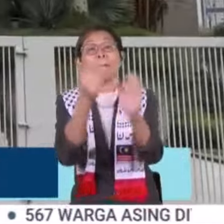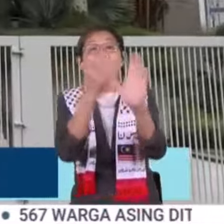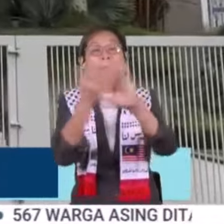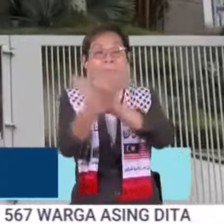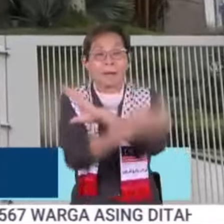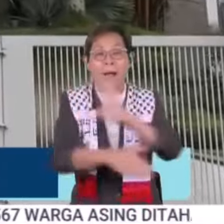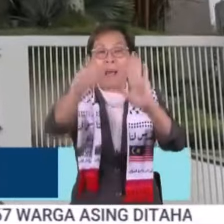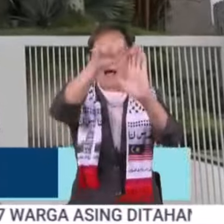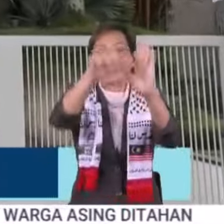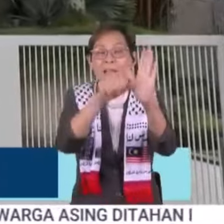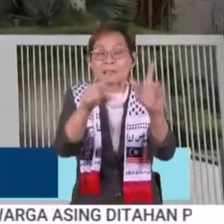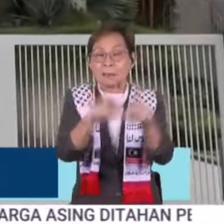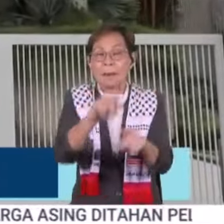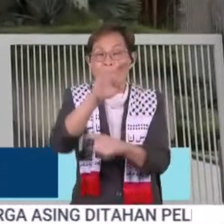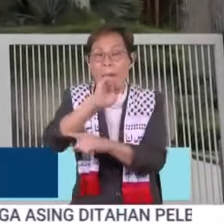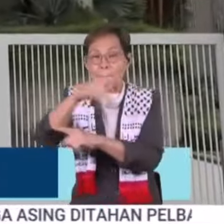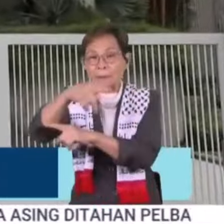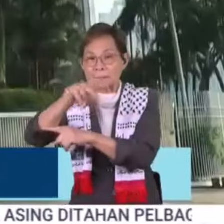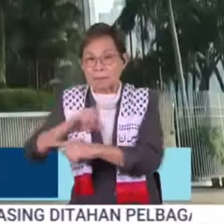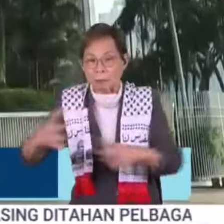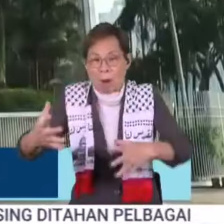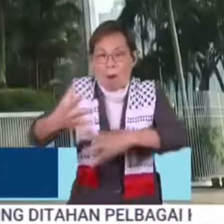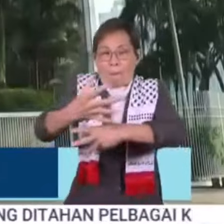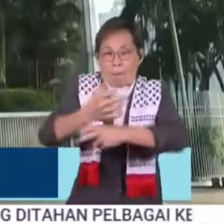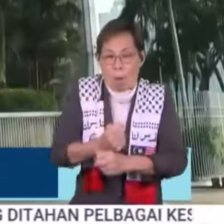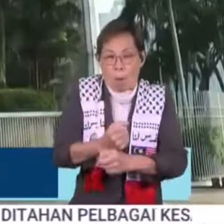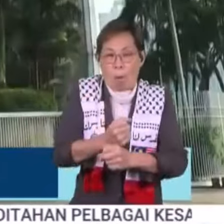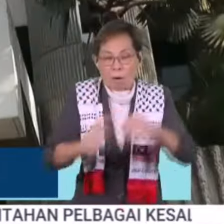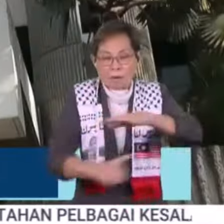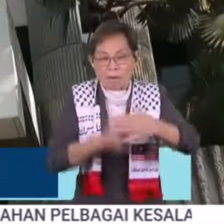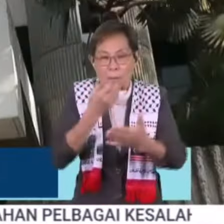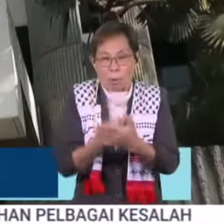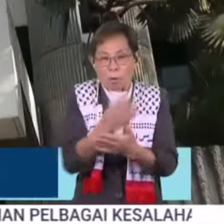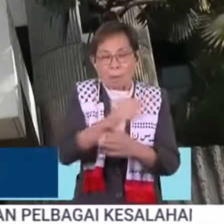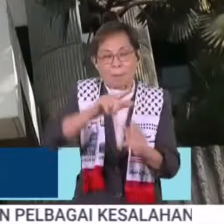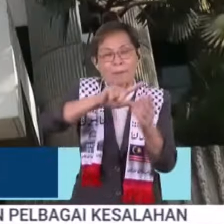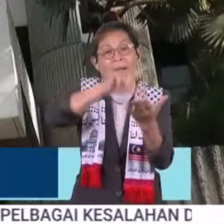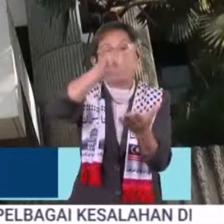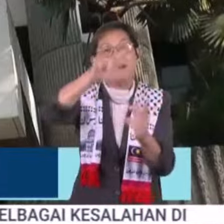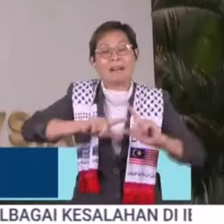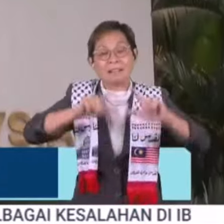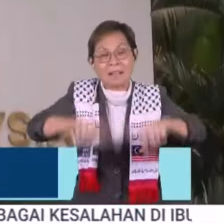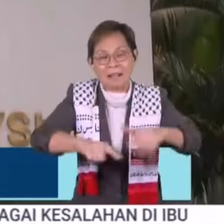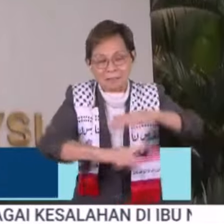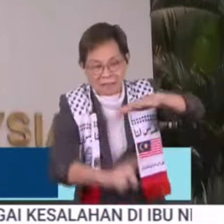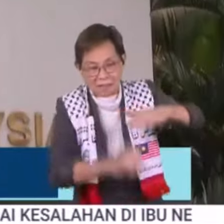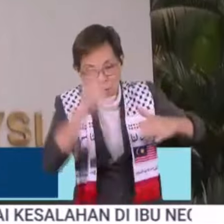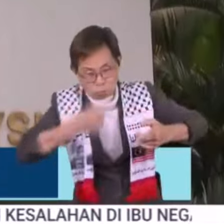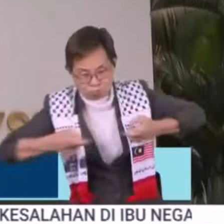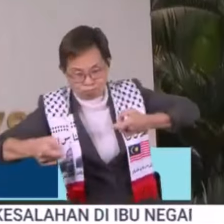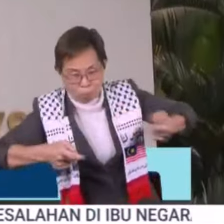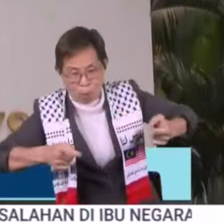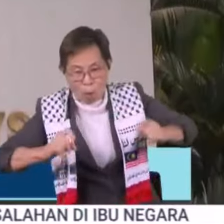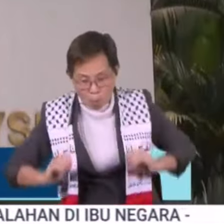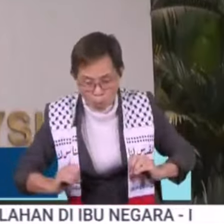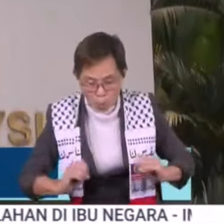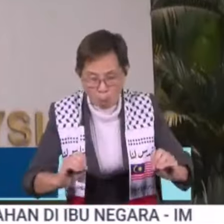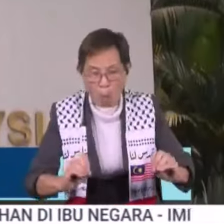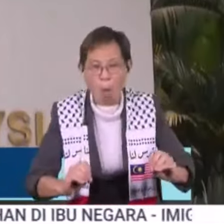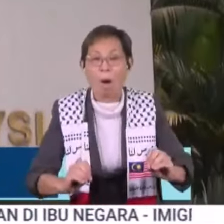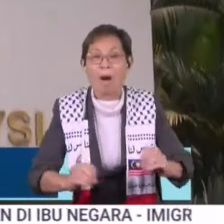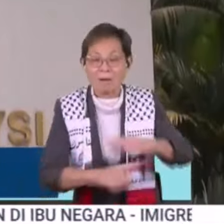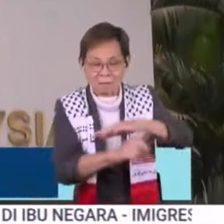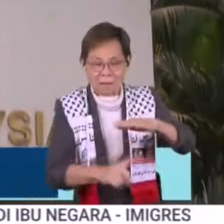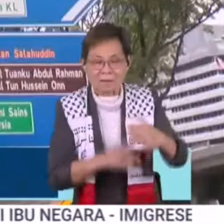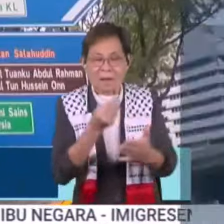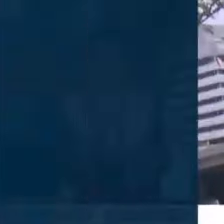akta sama, MPC bertanggungjawab merumuskan dasar monetary serta menetapkan dasar-dasar untuk mengendalikan operasi dasar